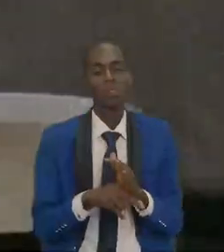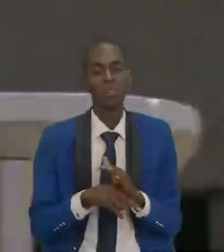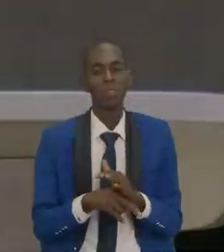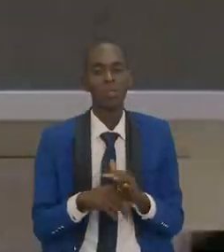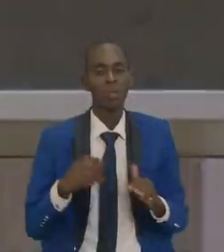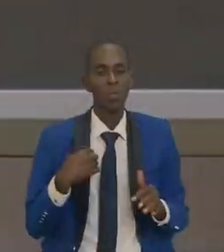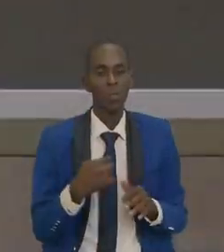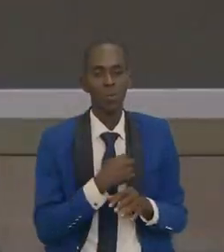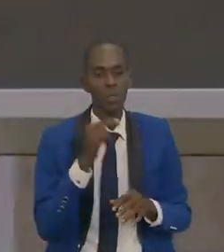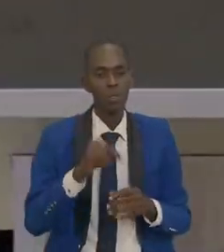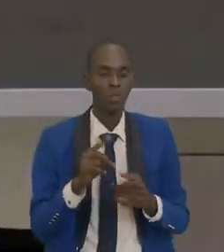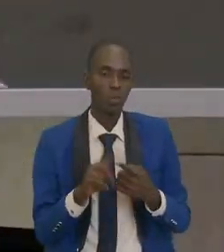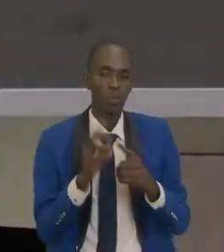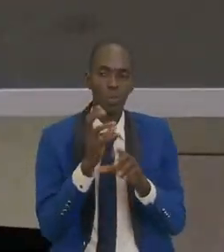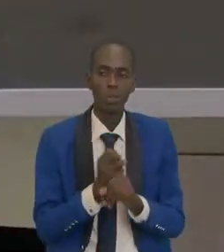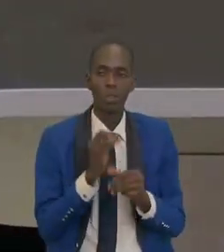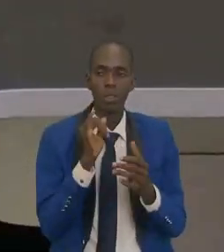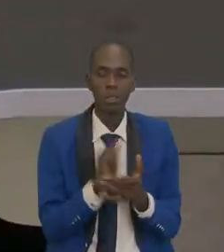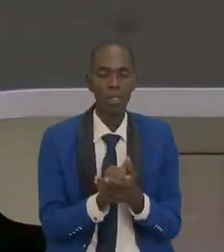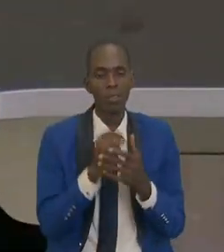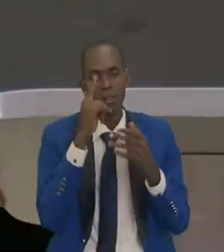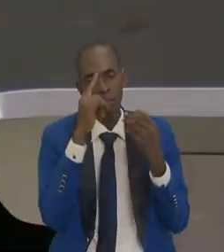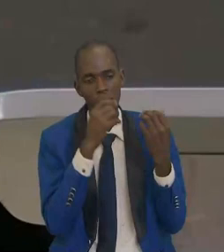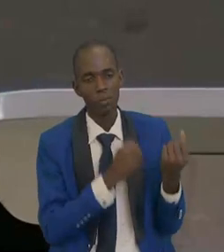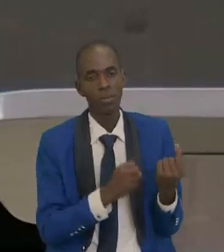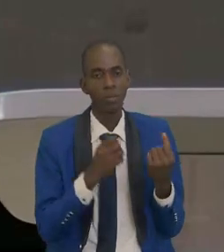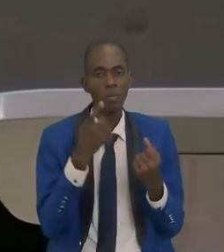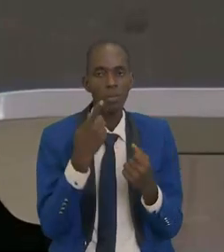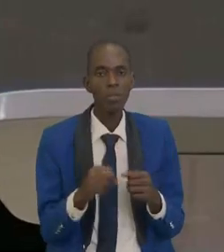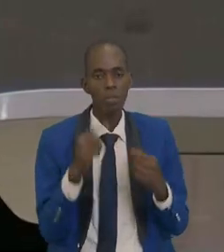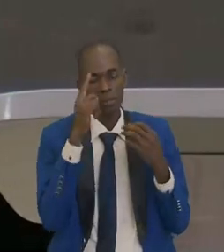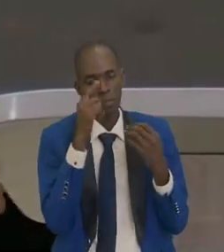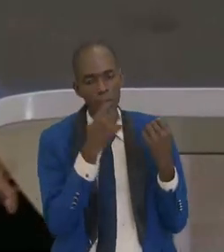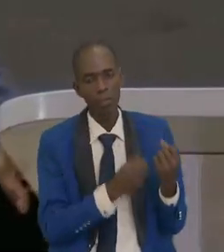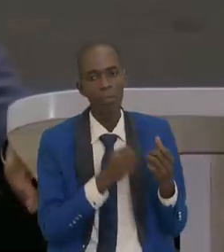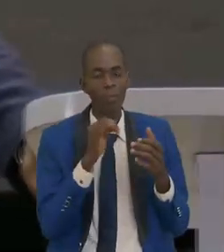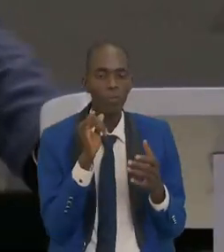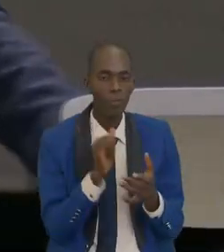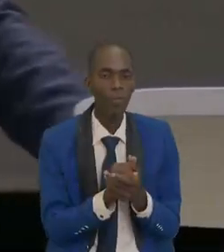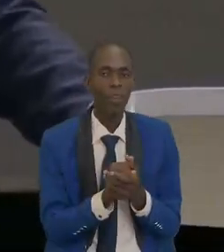Nous devons obtenir cette foi. La foi qui